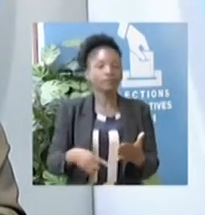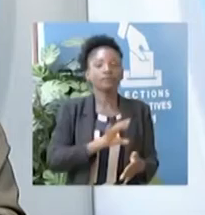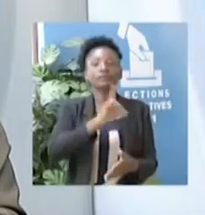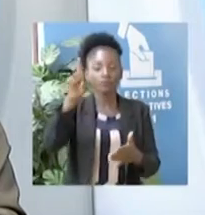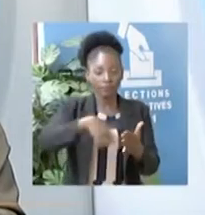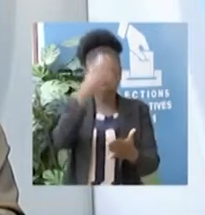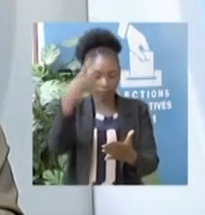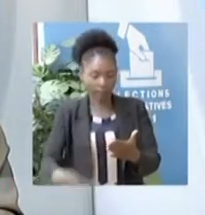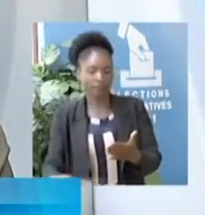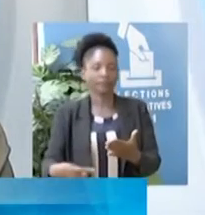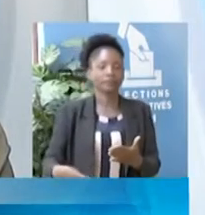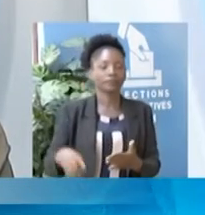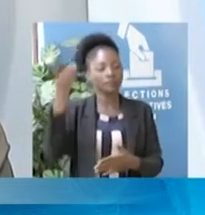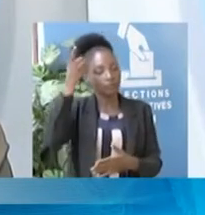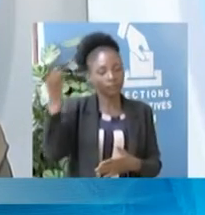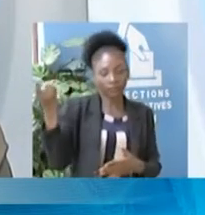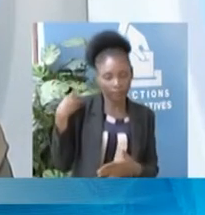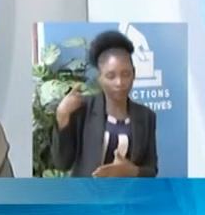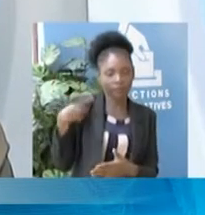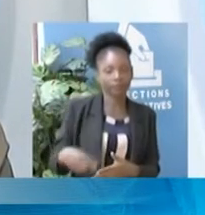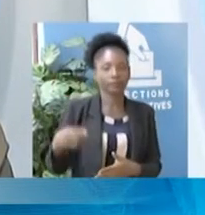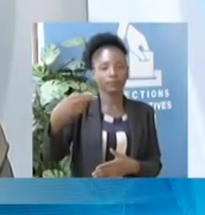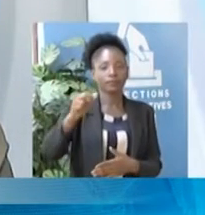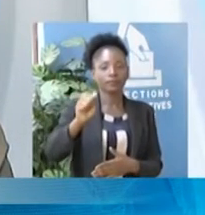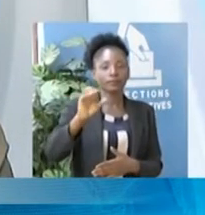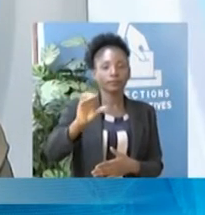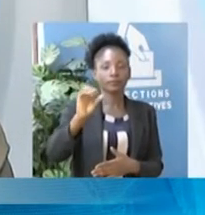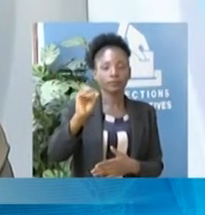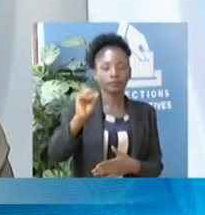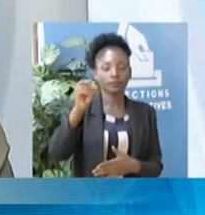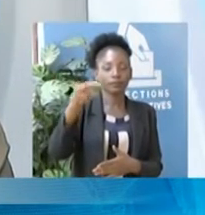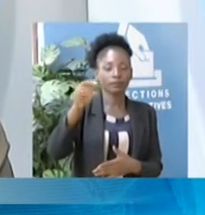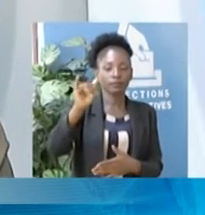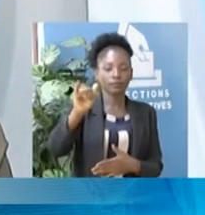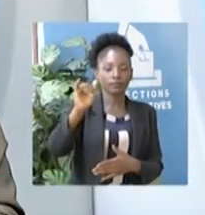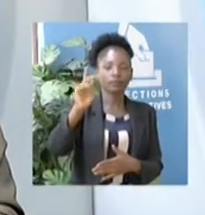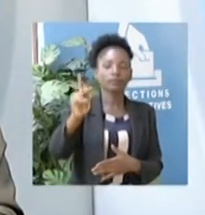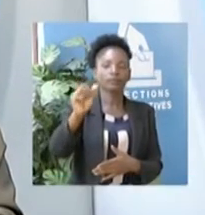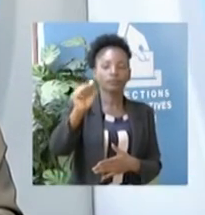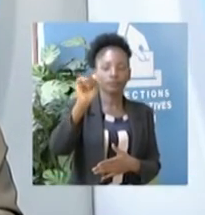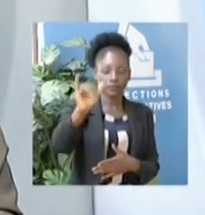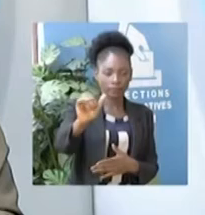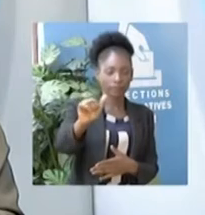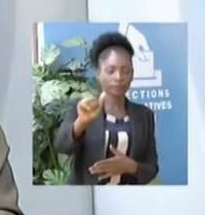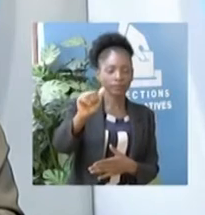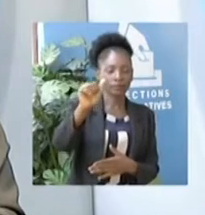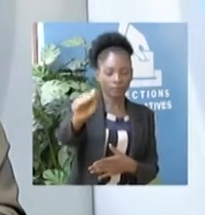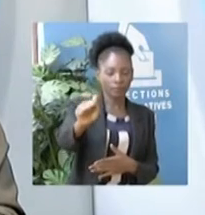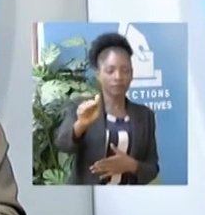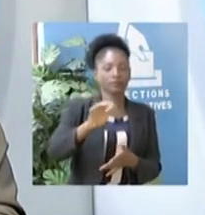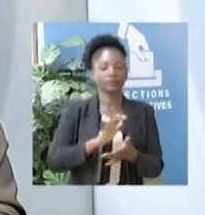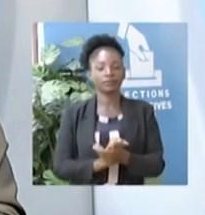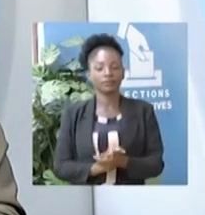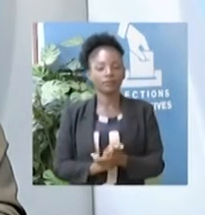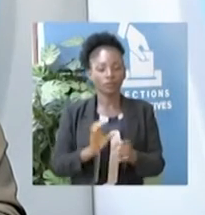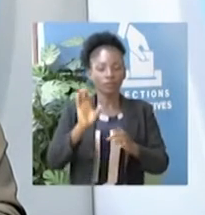numéro 097, Hariko Kar, Nyakaramadougou et Tortilla, commune sous-préfecture.